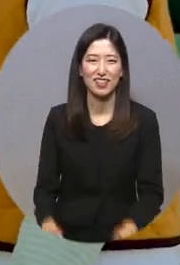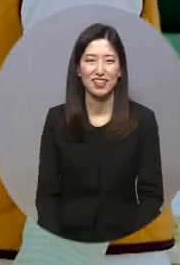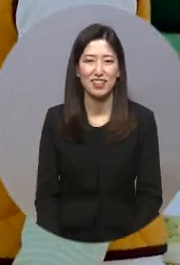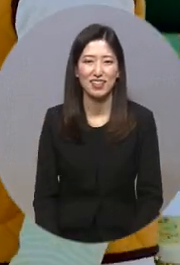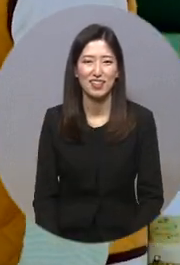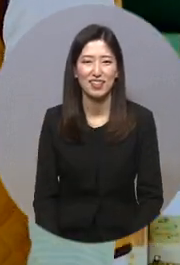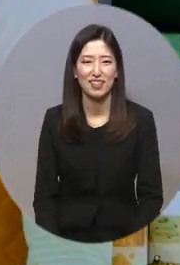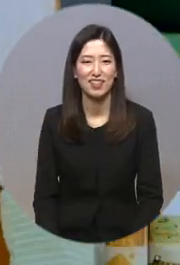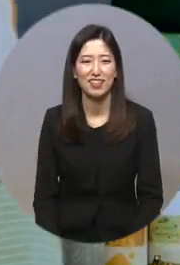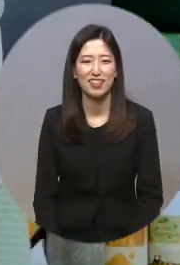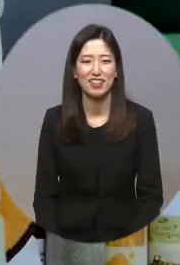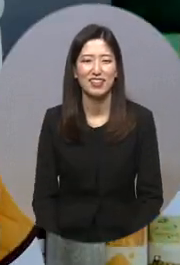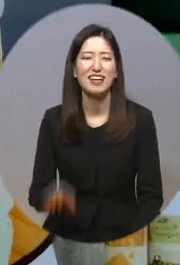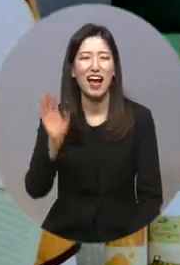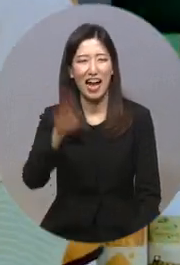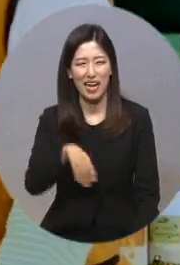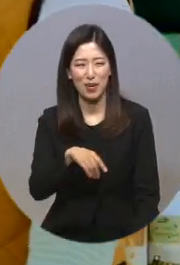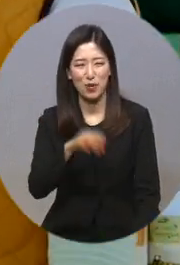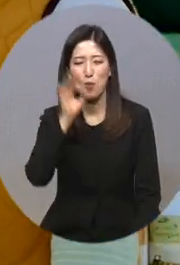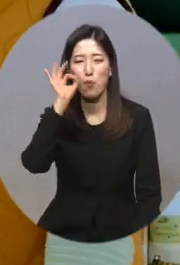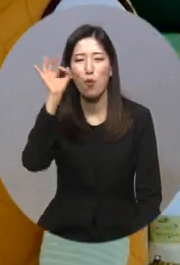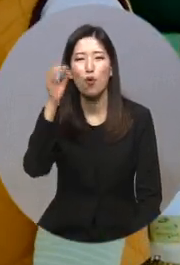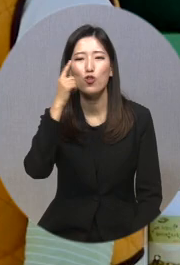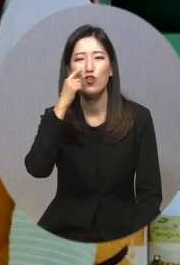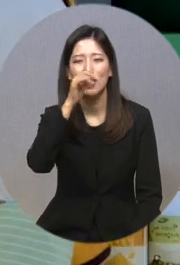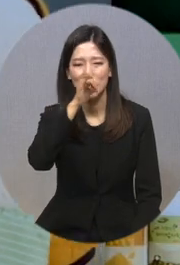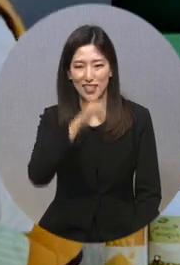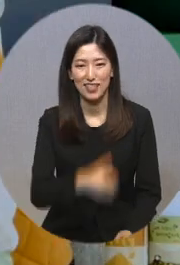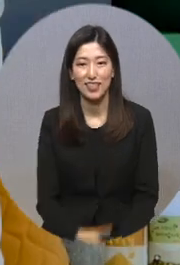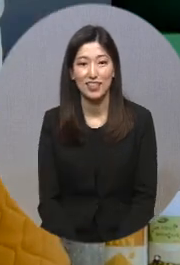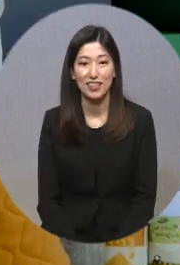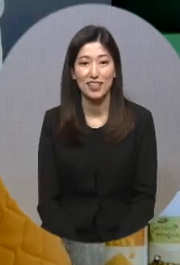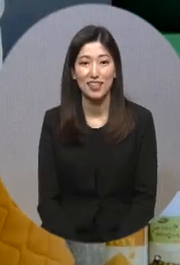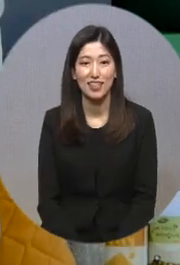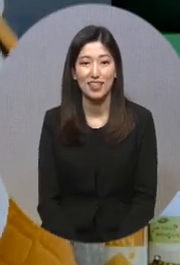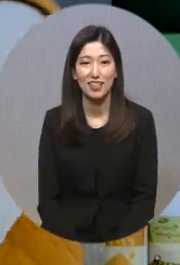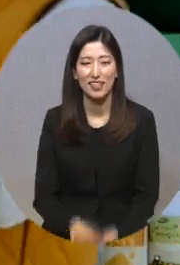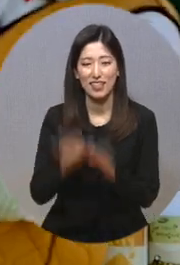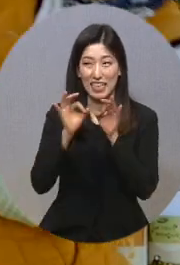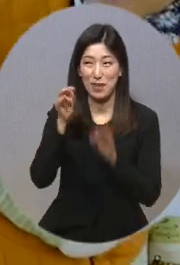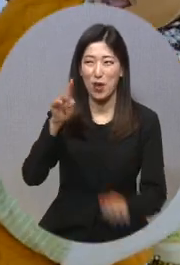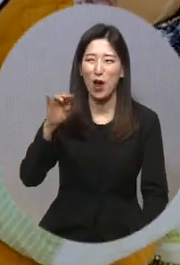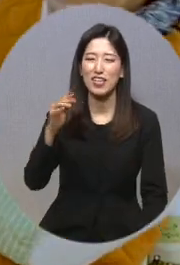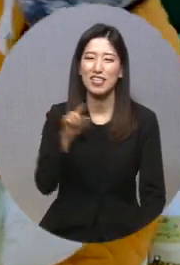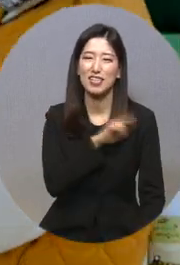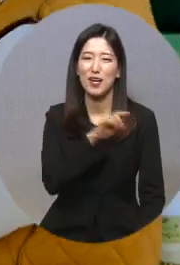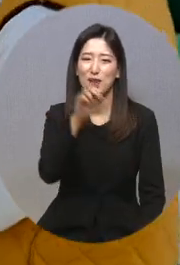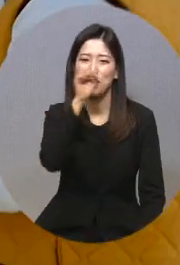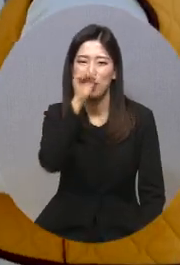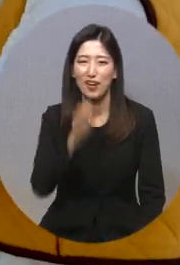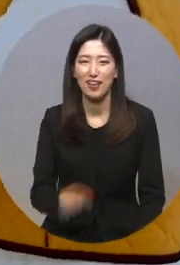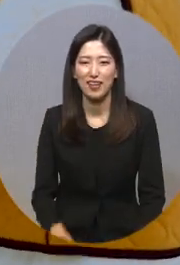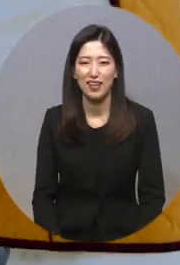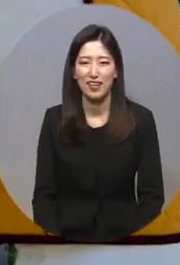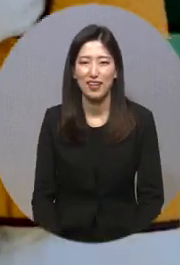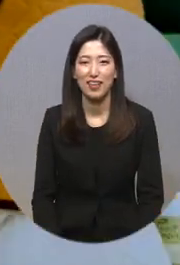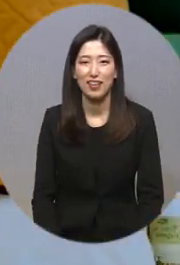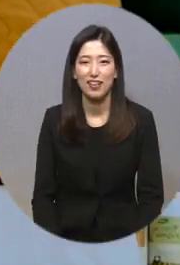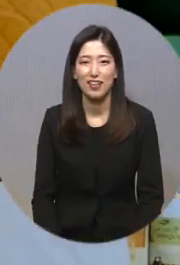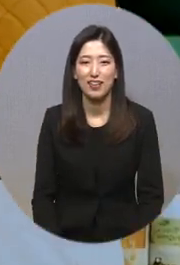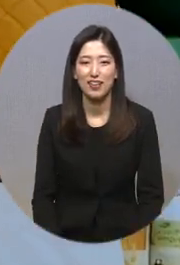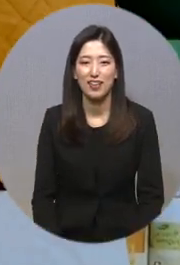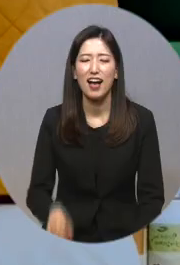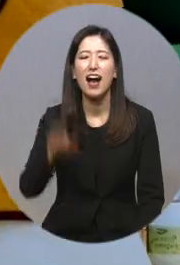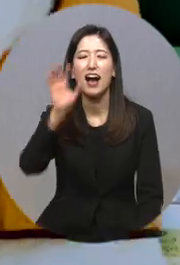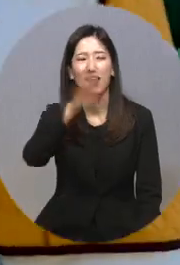눈만 있어 우리 언니가 보는 눈이 있다니까. 가장 좋아하는 탤런트 오빠가 누구요? 김형이라고. 진짜만 저 그냥. 감사합니다.